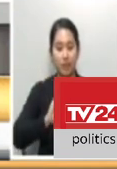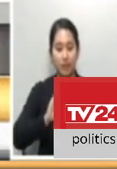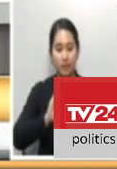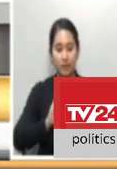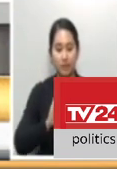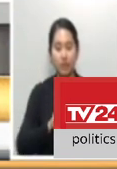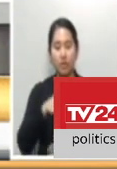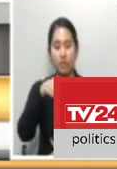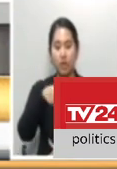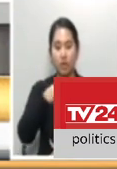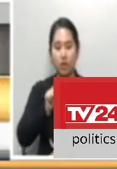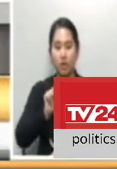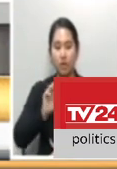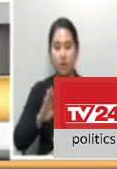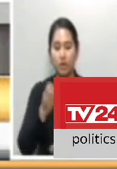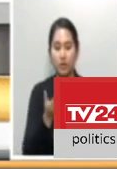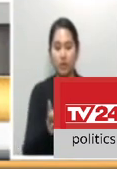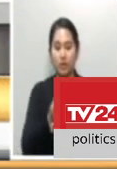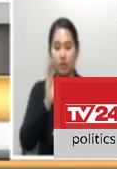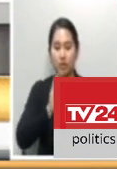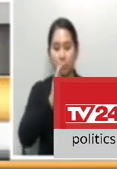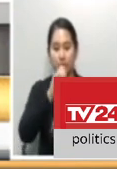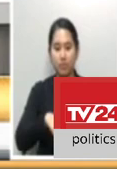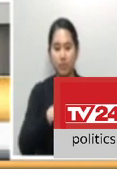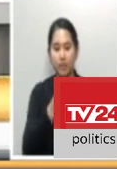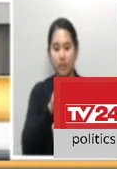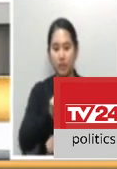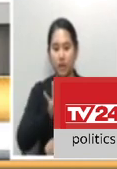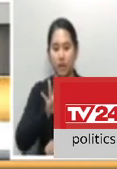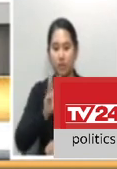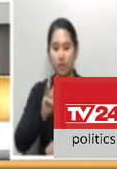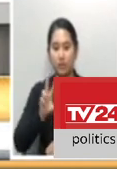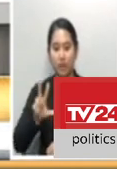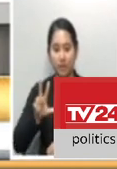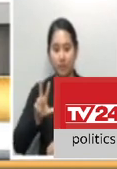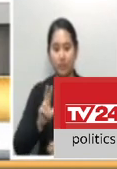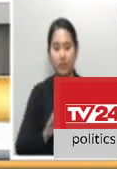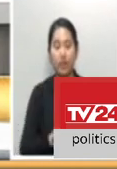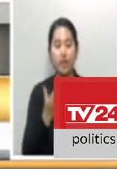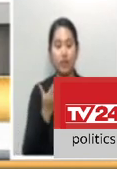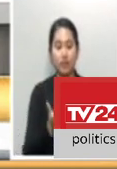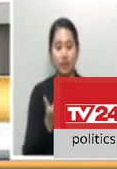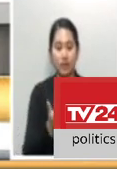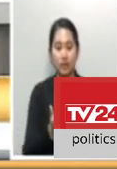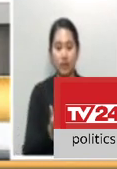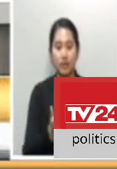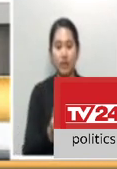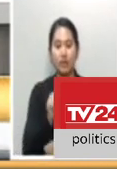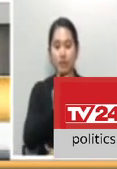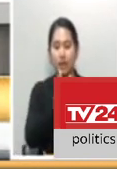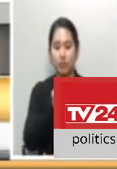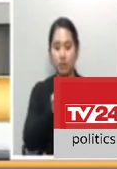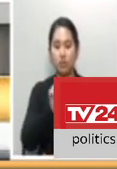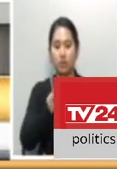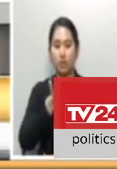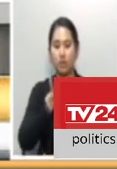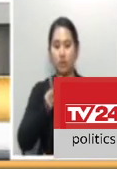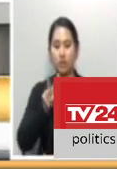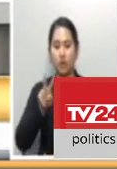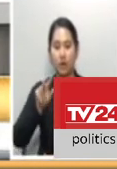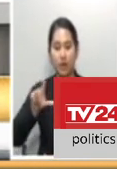พระราชบัญญัติงบประมาณปี63นะครับที่มีจำนวนทั้งสิ้น 3.2 ล้านล้านบาทเนี่ยนะ